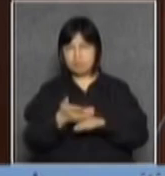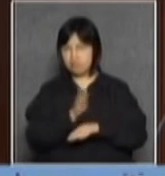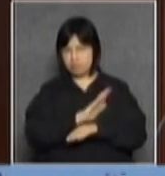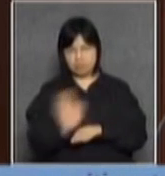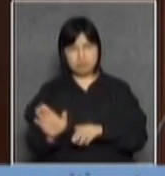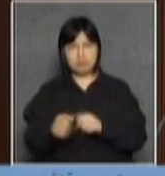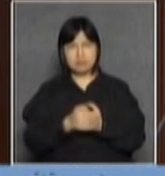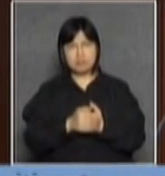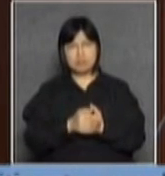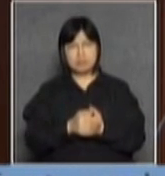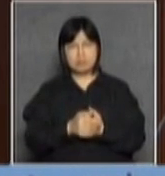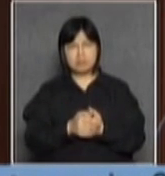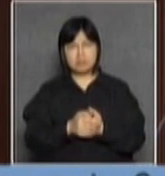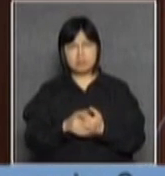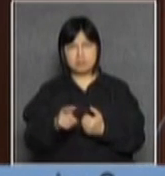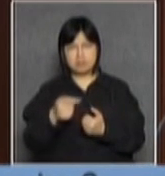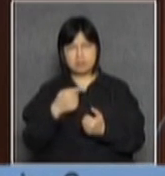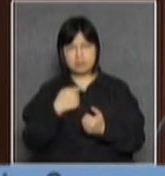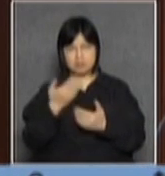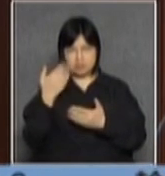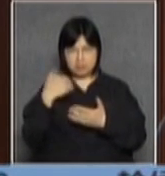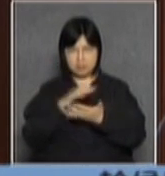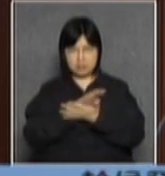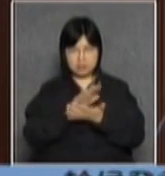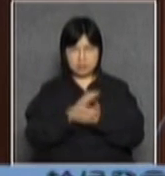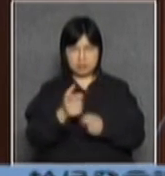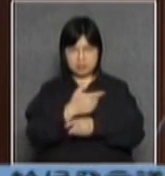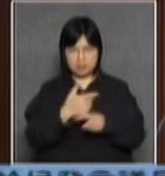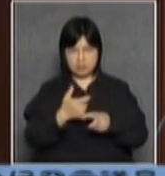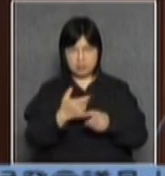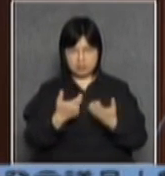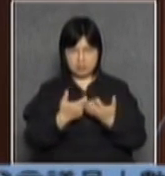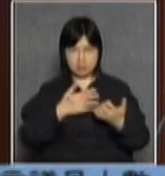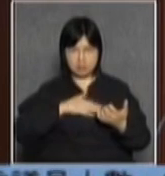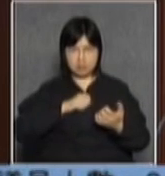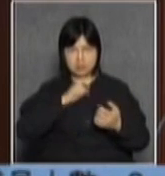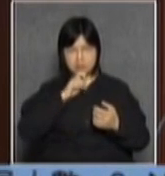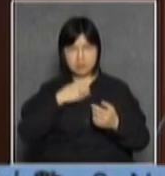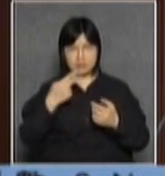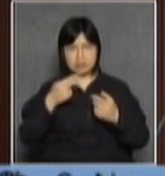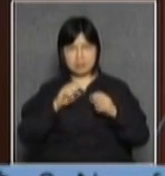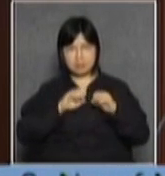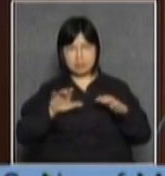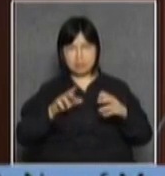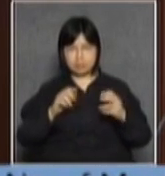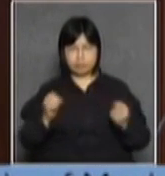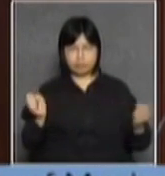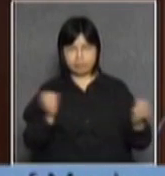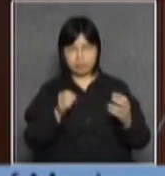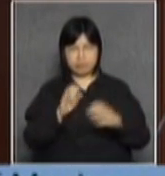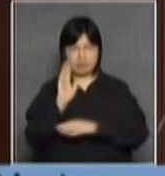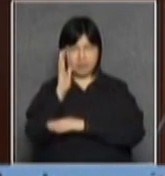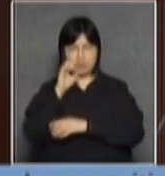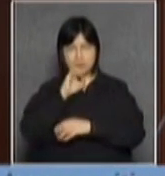在幾年前的財政預算案的二讀辯論的時候發言的內容